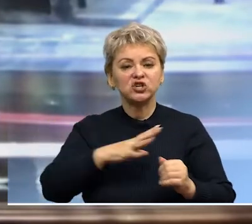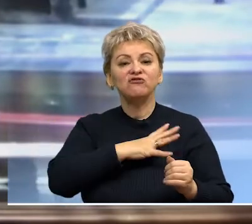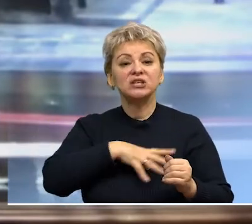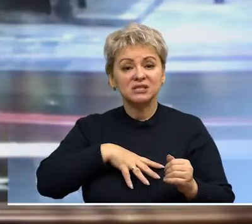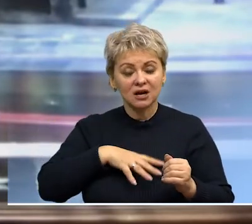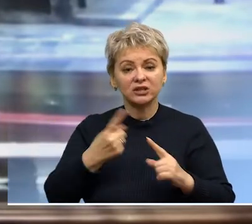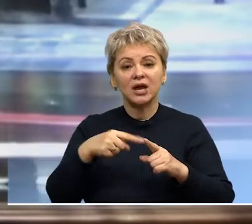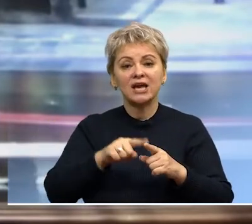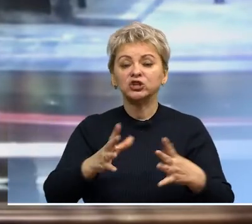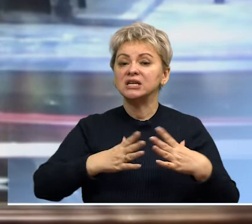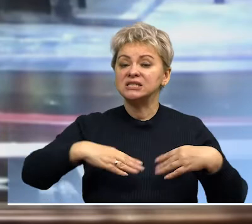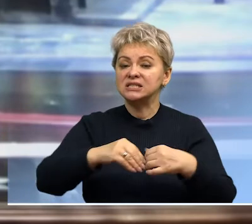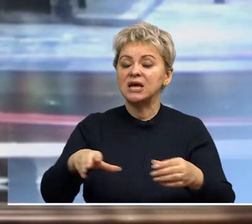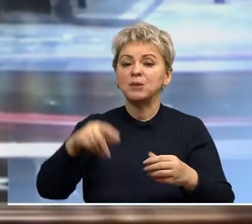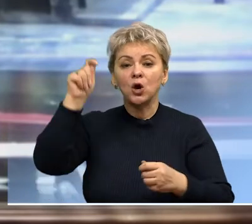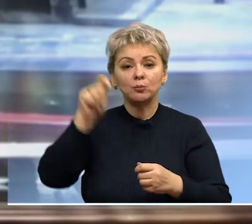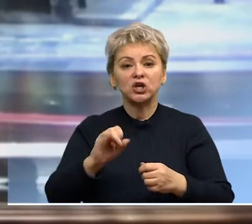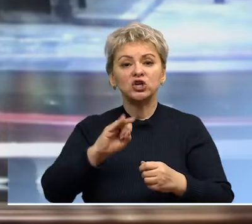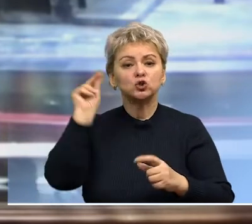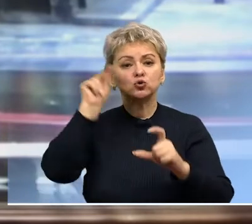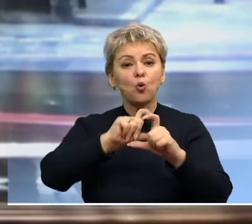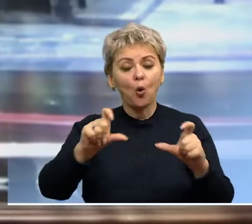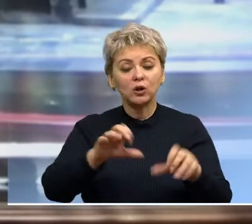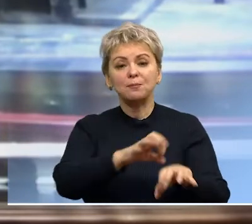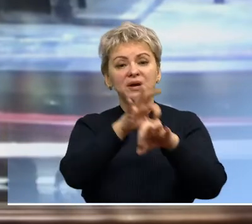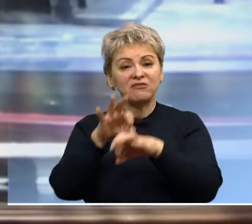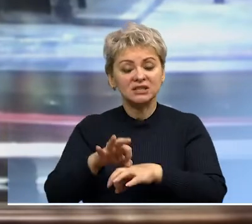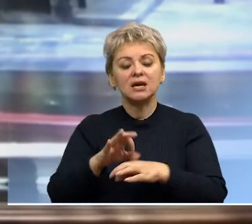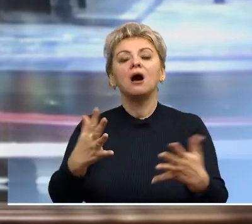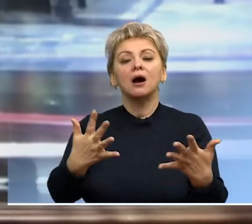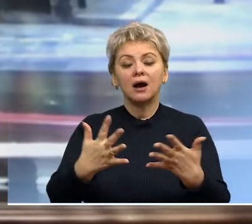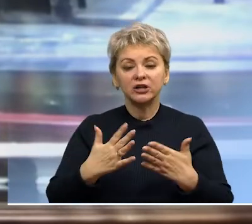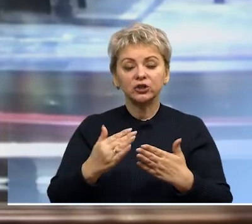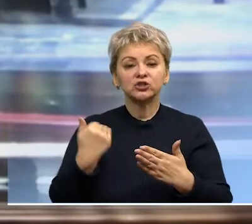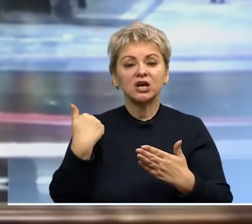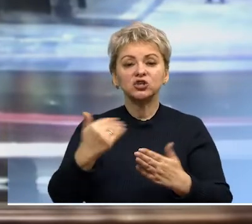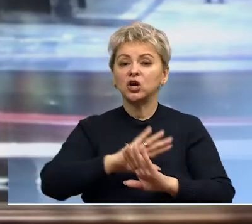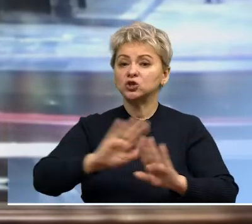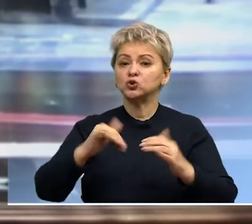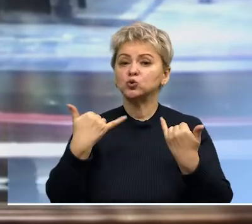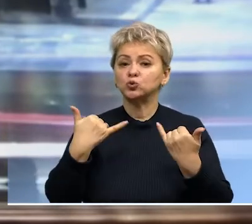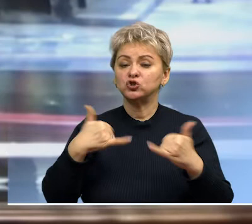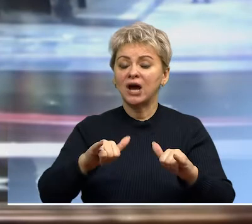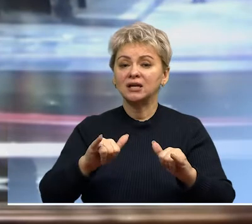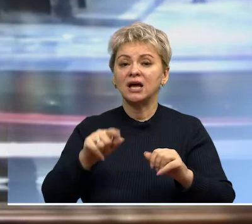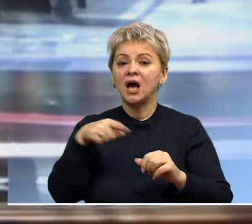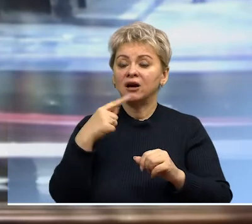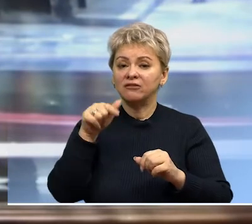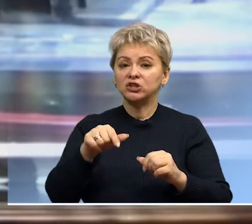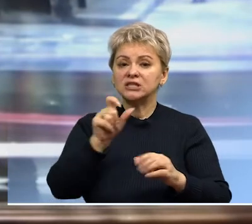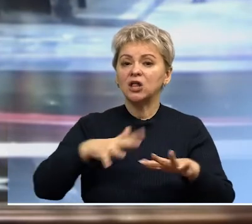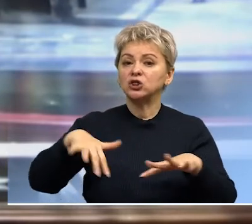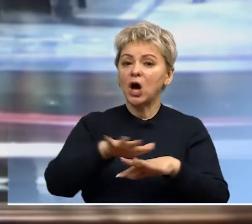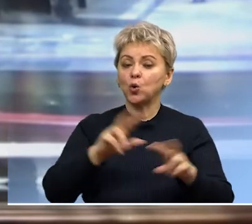и ветераны, это и семьи, это и школы. И, конечно, он не случайно называется